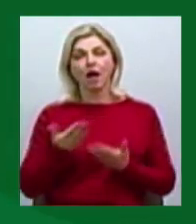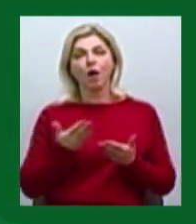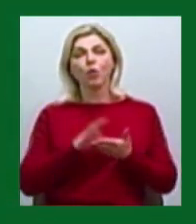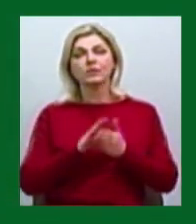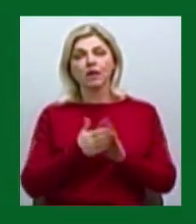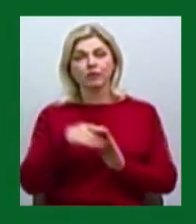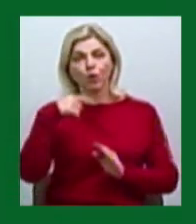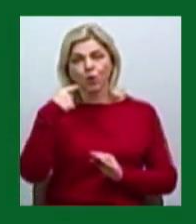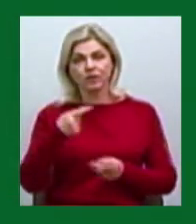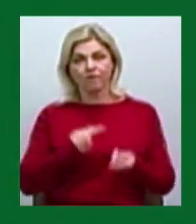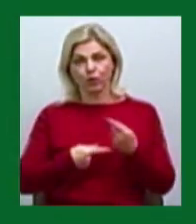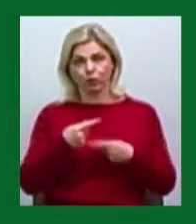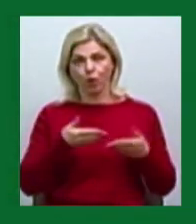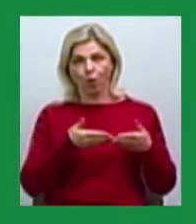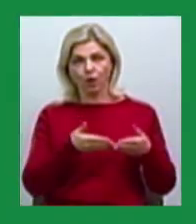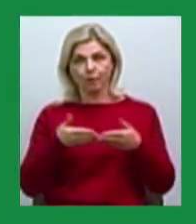Росія повернула кораблі.